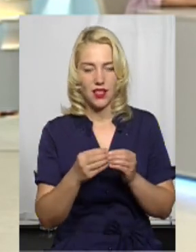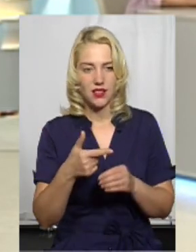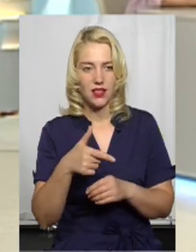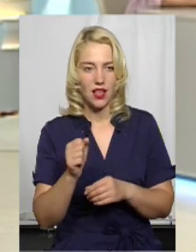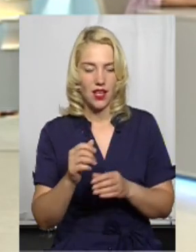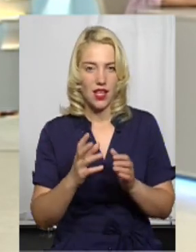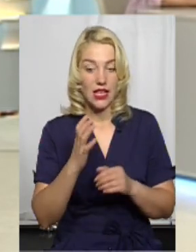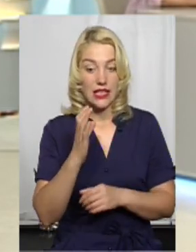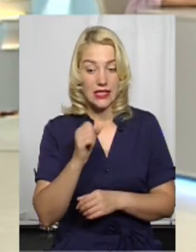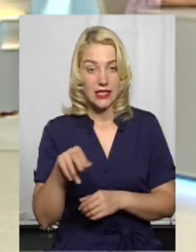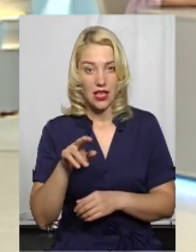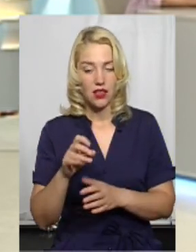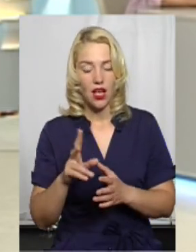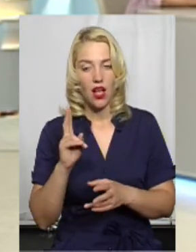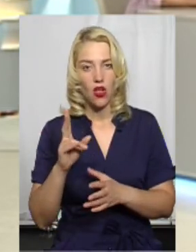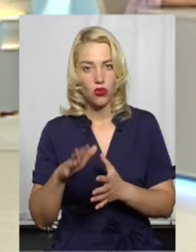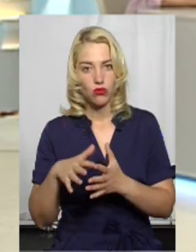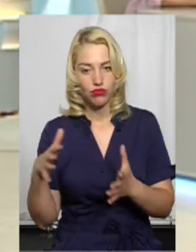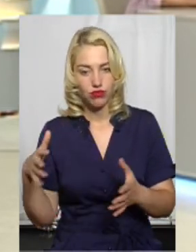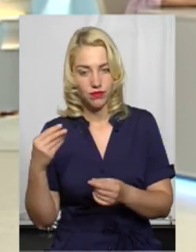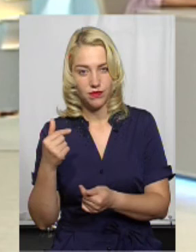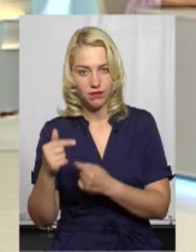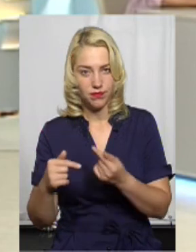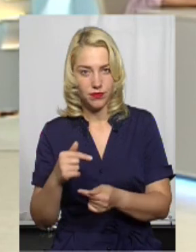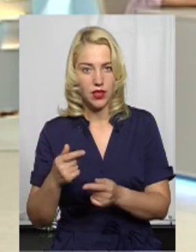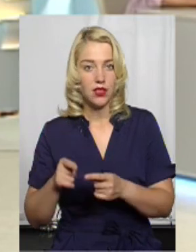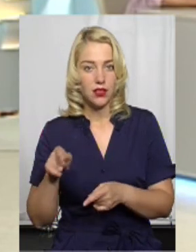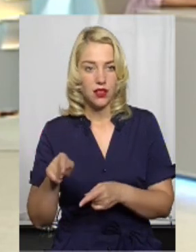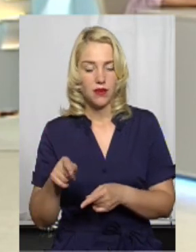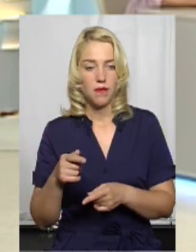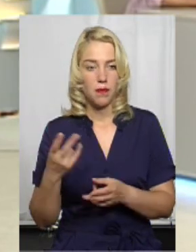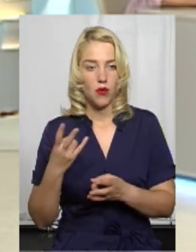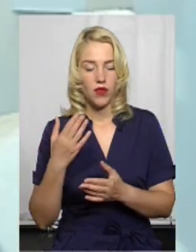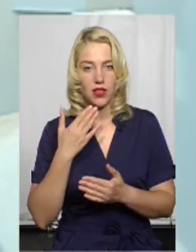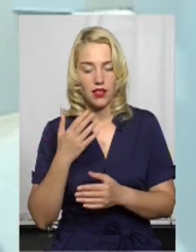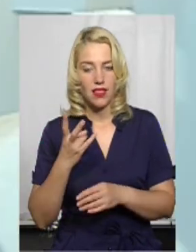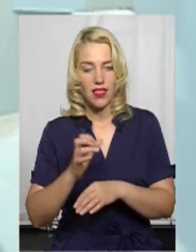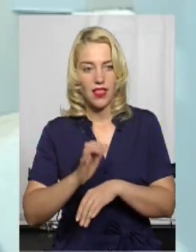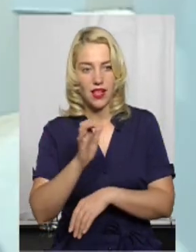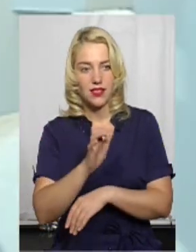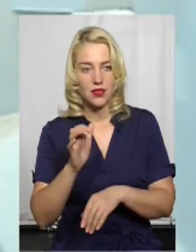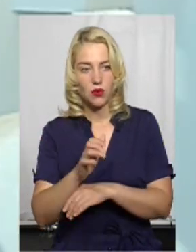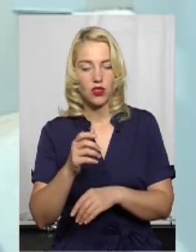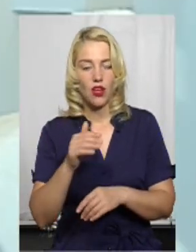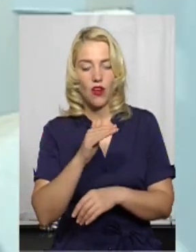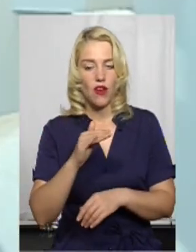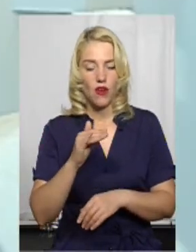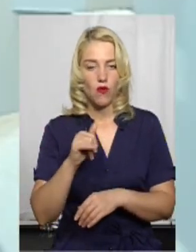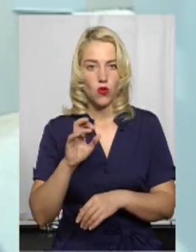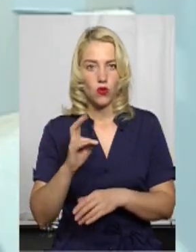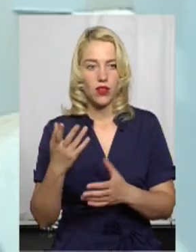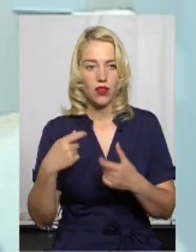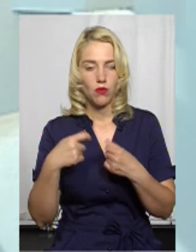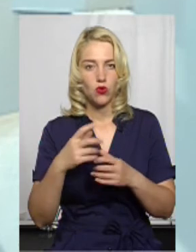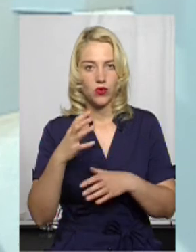саду. А великі гравці від 50 гектар мають звернути увагу на експорт, на ті сорта фундука, які продаються